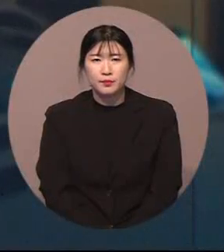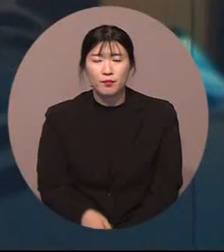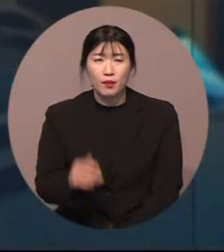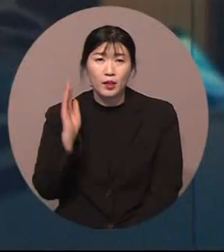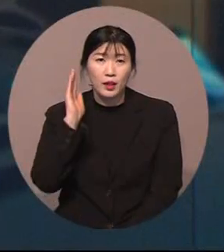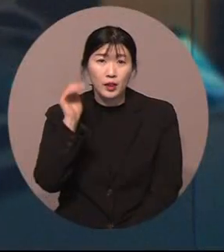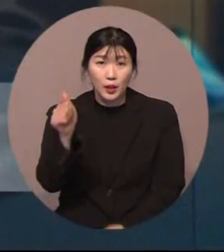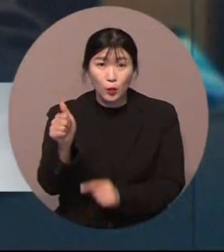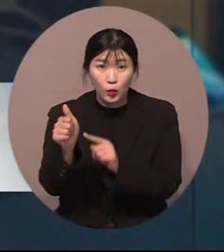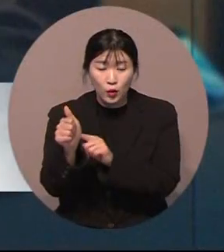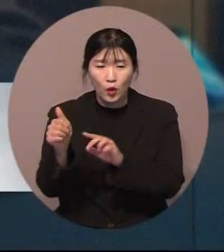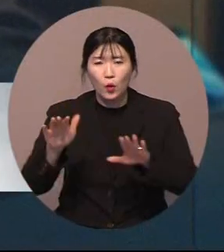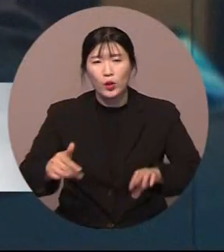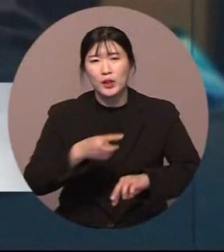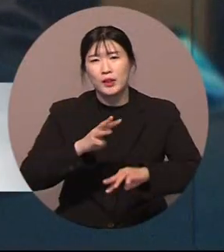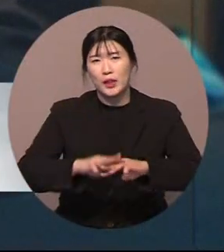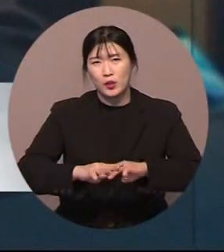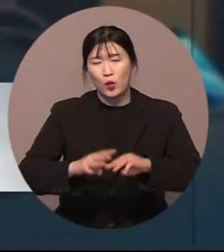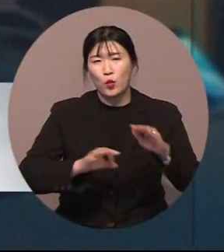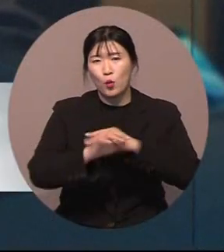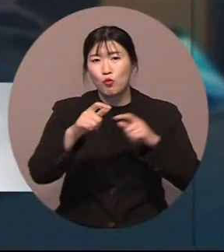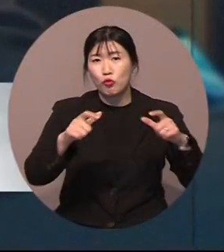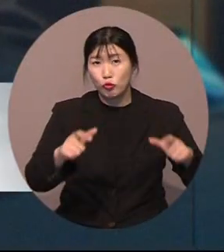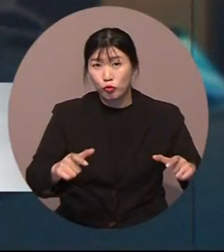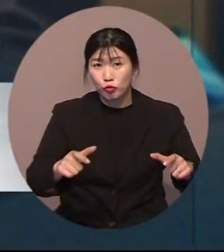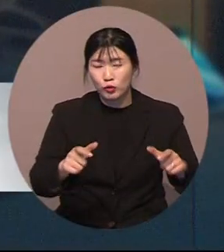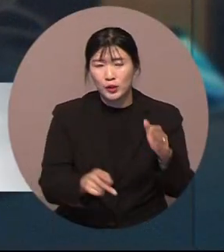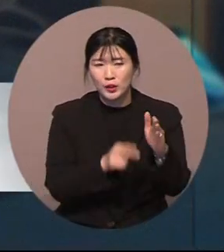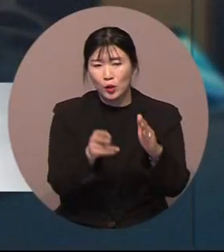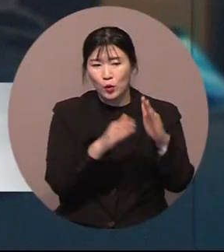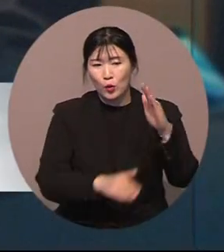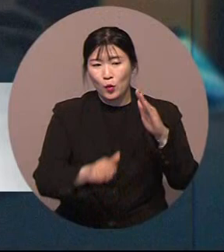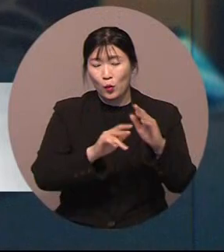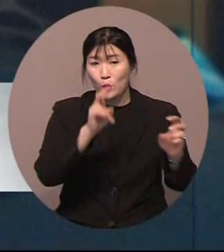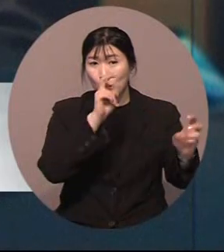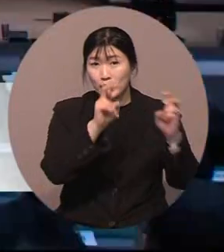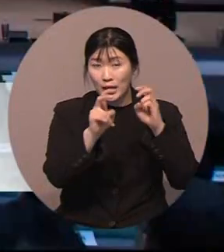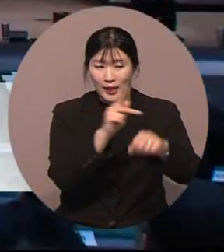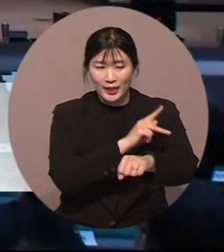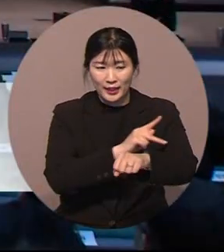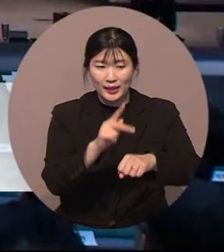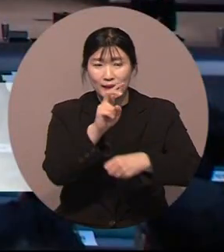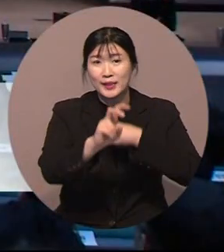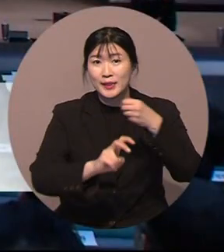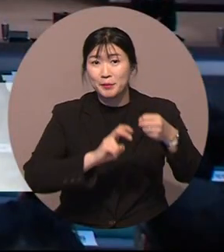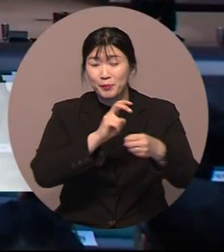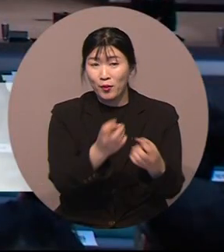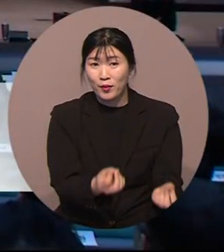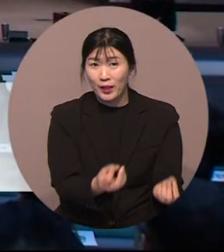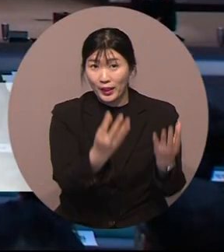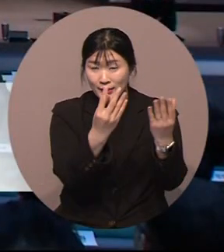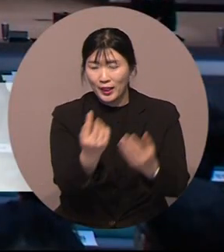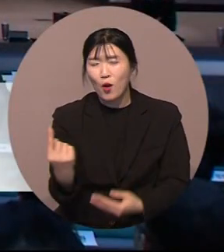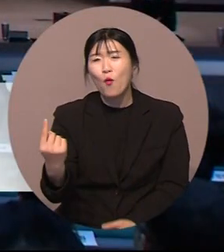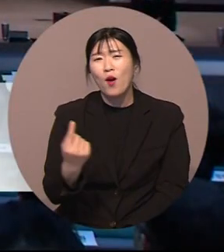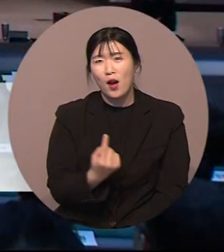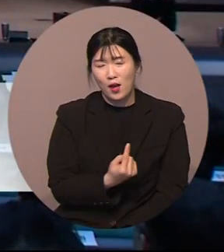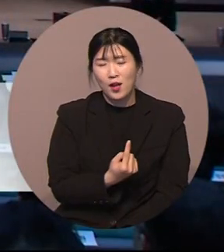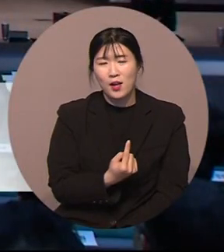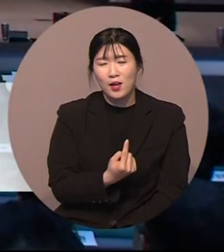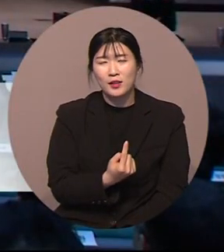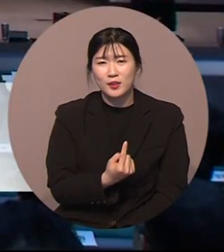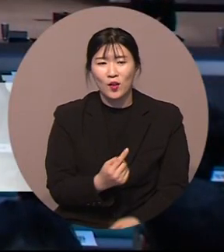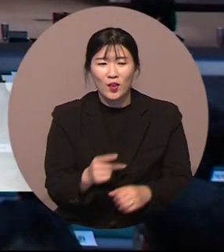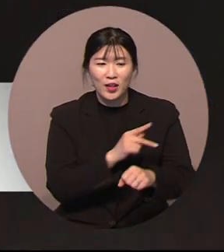윤성열 대통령이 오늘 대전 동구 한국 철도공사 본사에서 열린 케텍스 20주년 기념식에 참석해